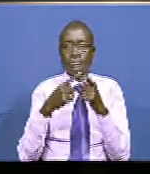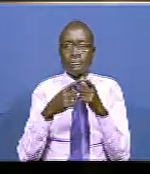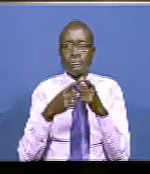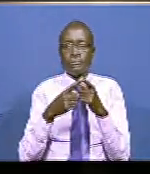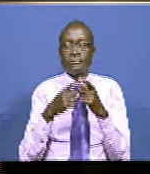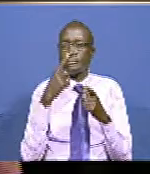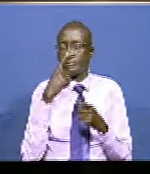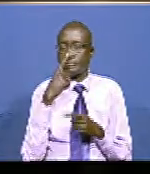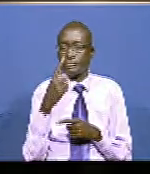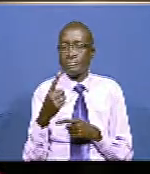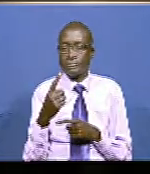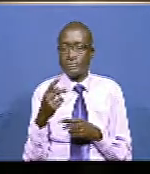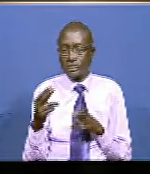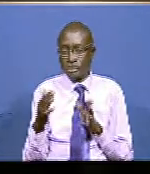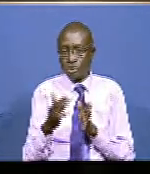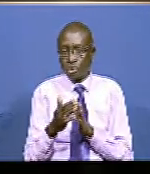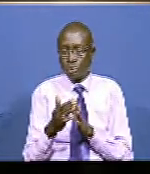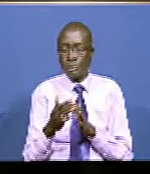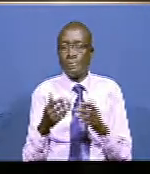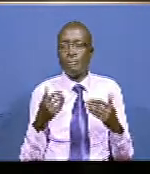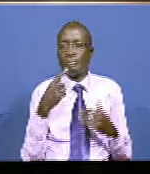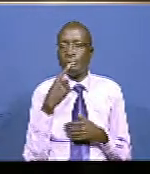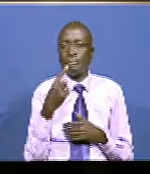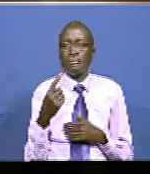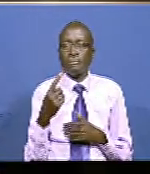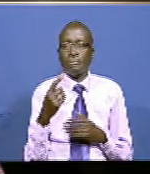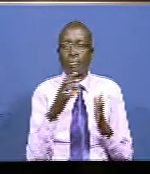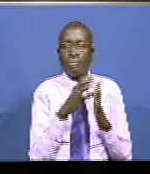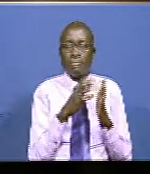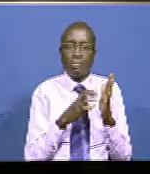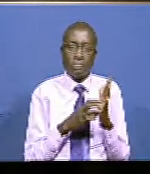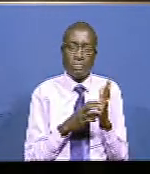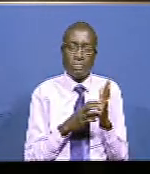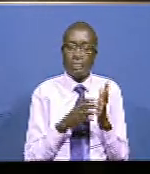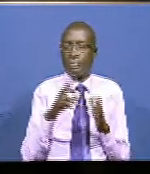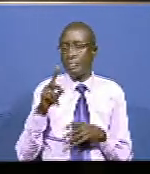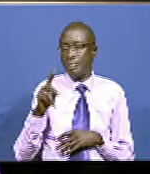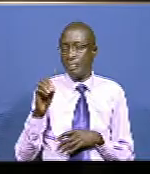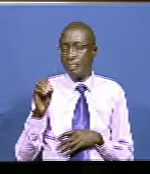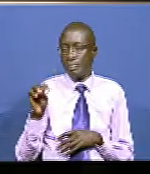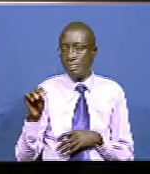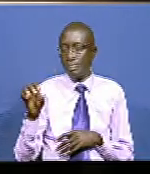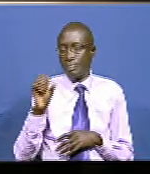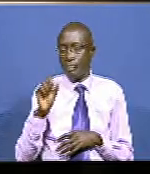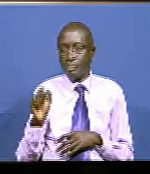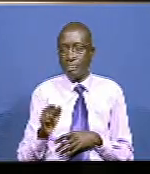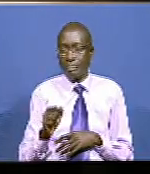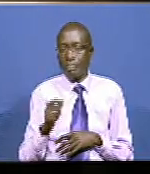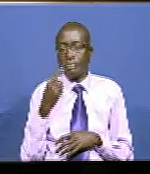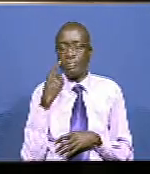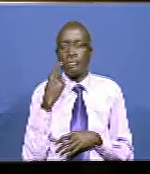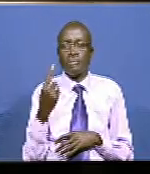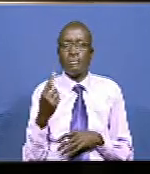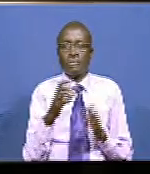atakwambia. Very soon tutaanza kusema ati adverts zote zitakuwa poems. Mapoets wote watakuwa nafanya adverts.